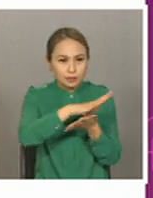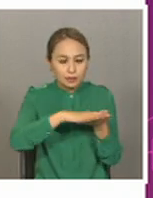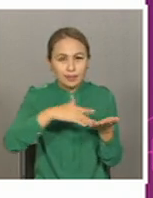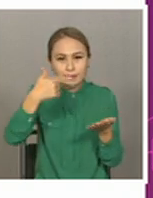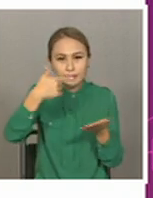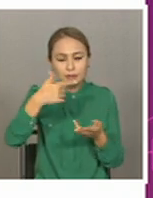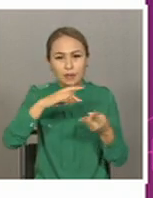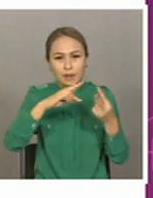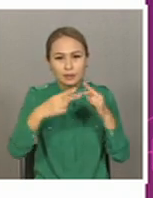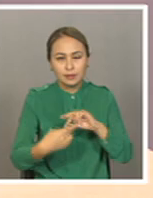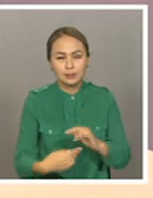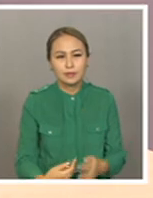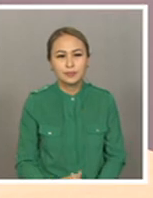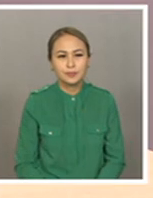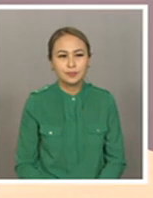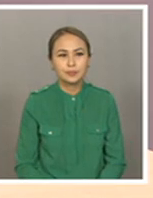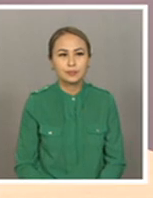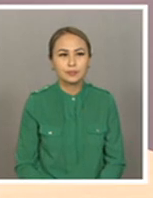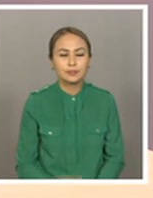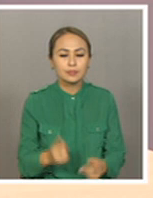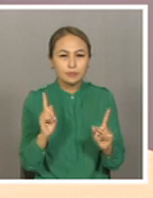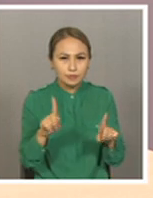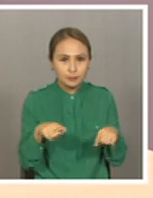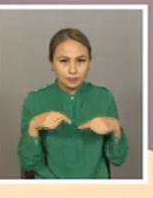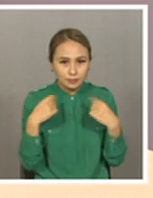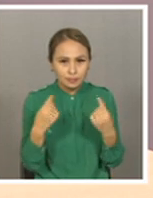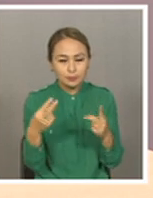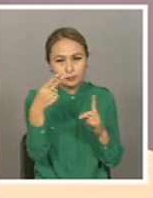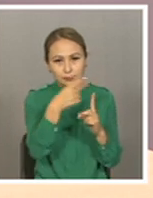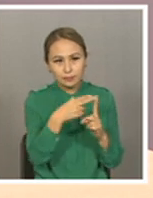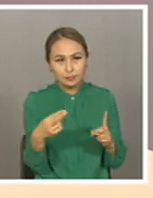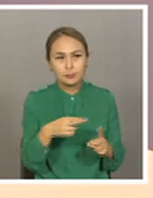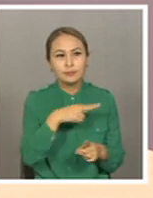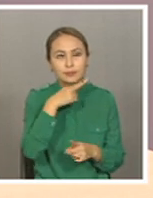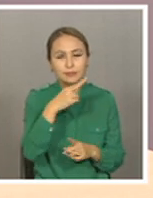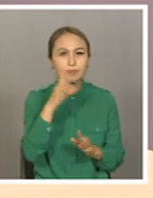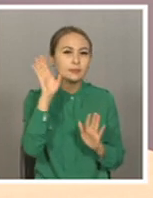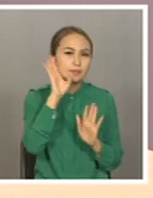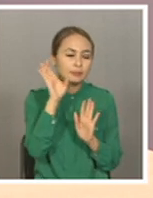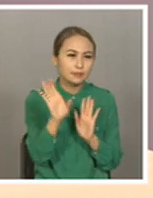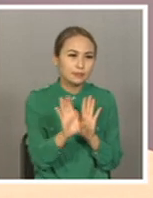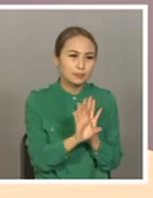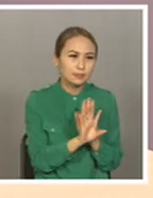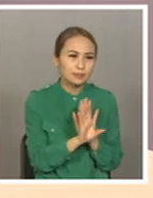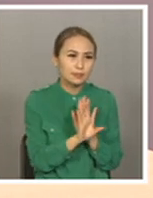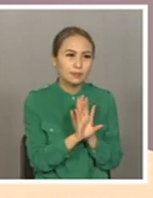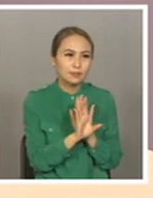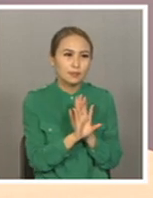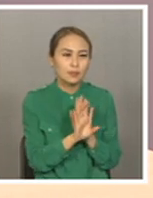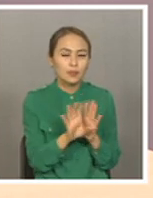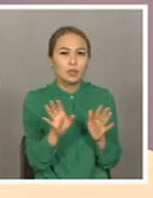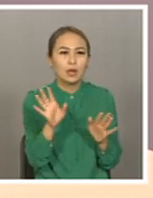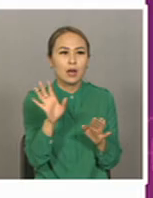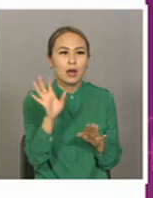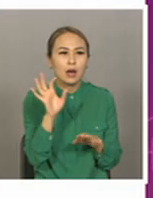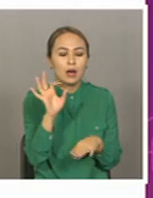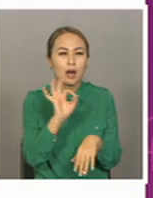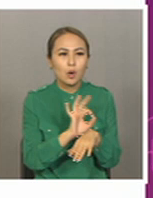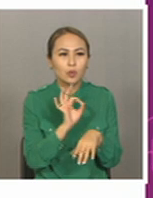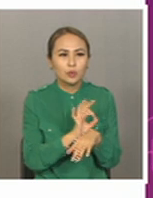дыбысына айналған. Берілген мәтінді мұқият тыңдаңдар. Аурудан аяған